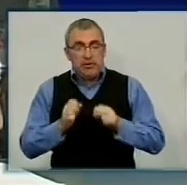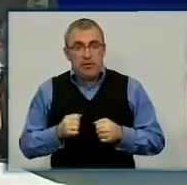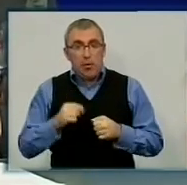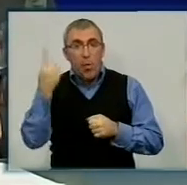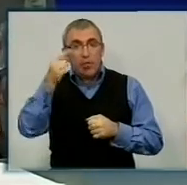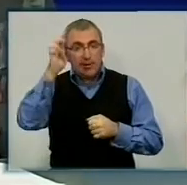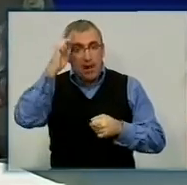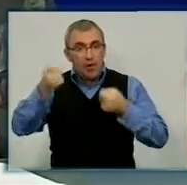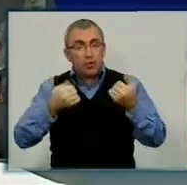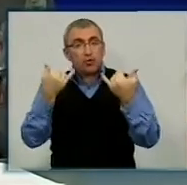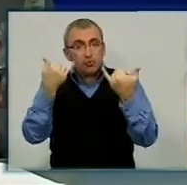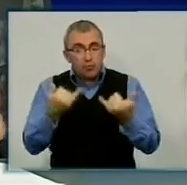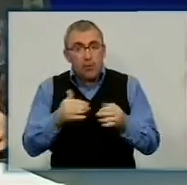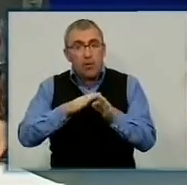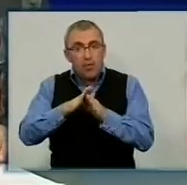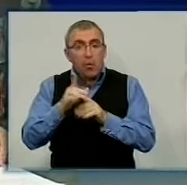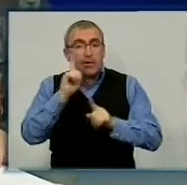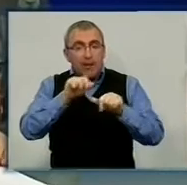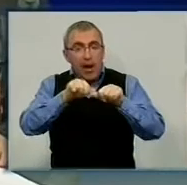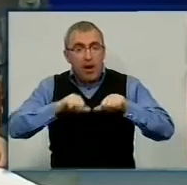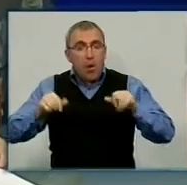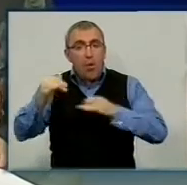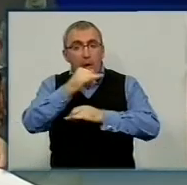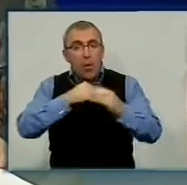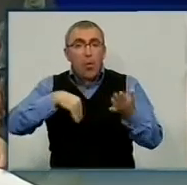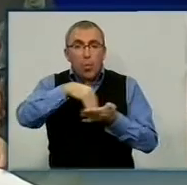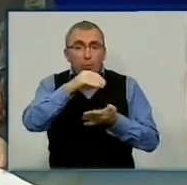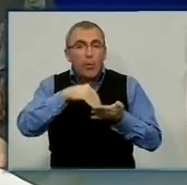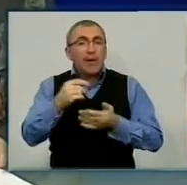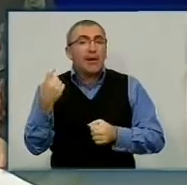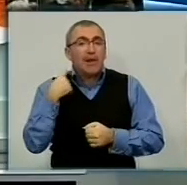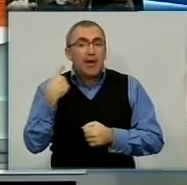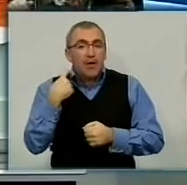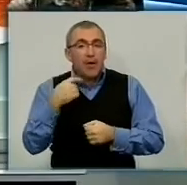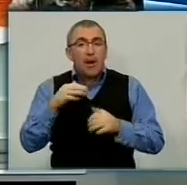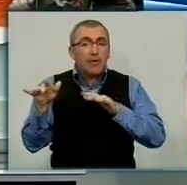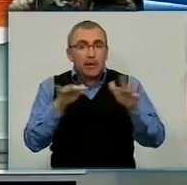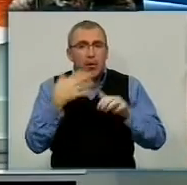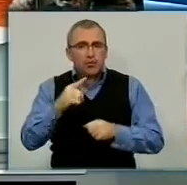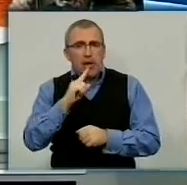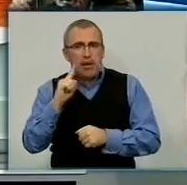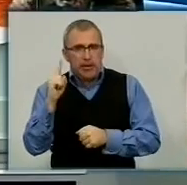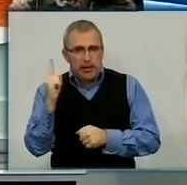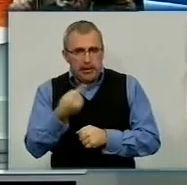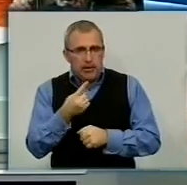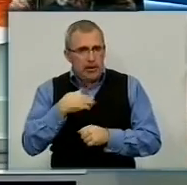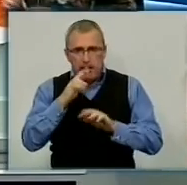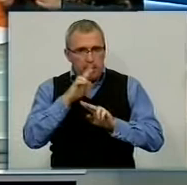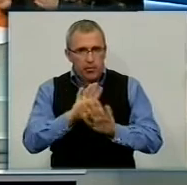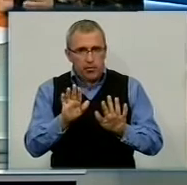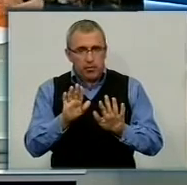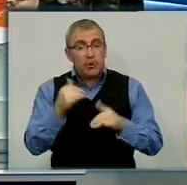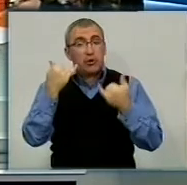облдержадміністрації сьогодні ж відбулася нарада де обговорювали програму купуй Кіровоградська яка діє вже рік Якщо я не помиляюся із Часом так